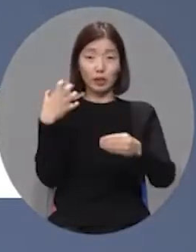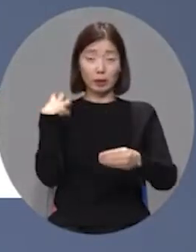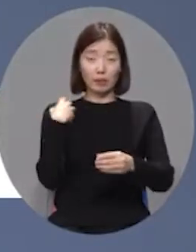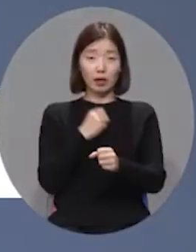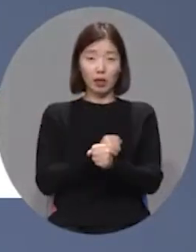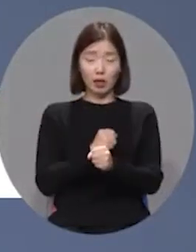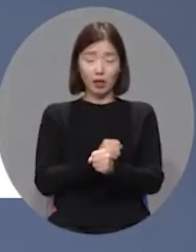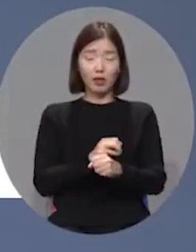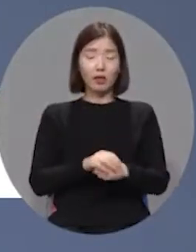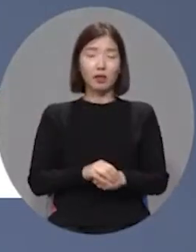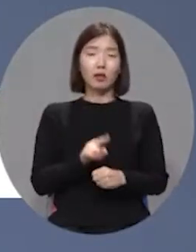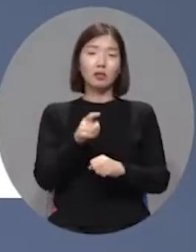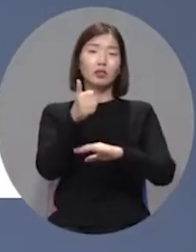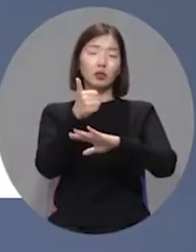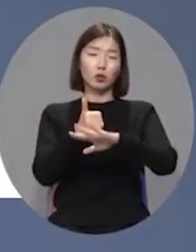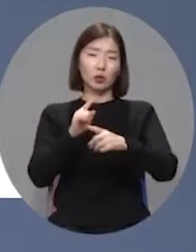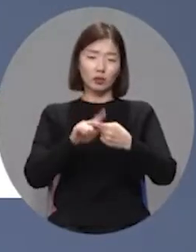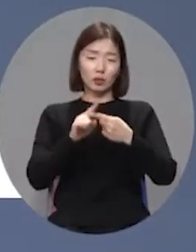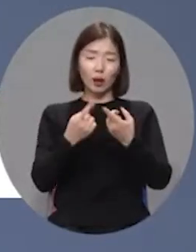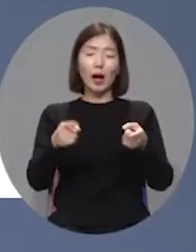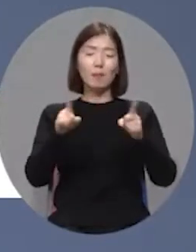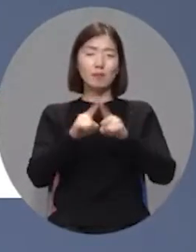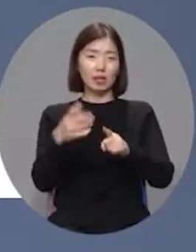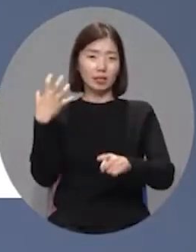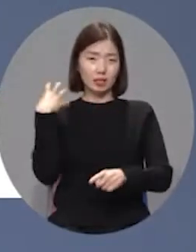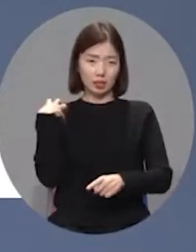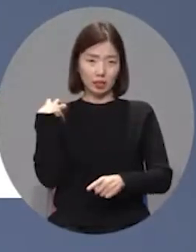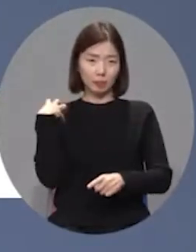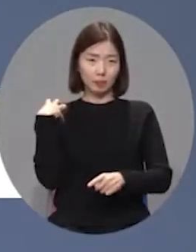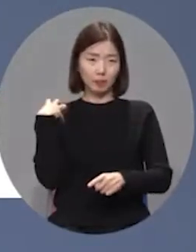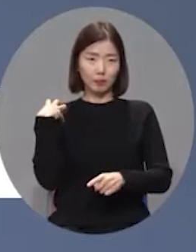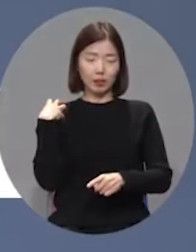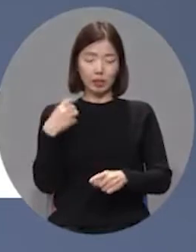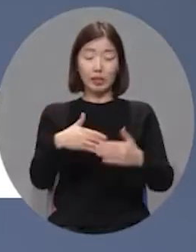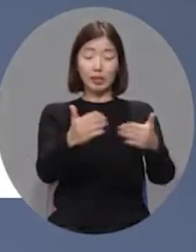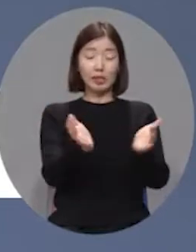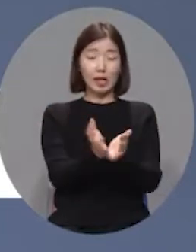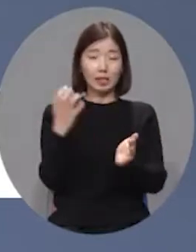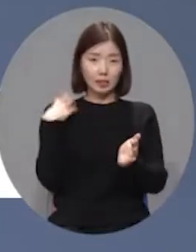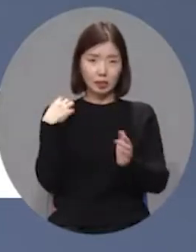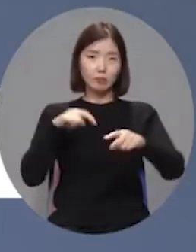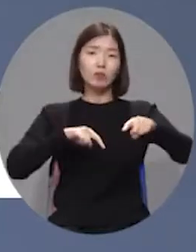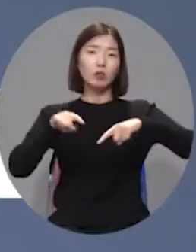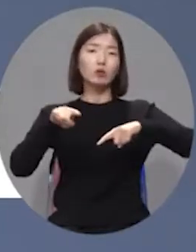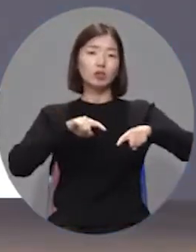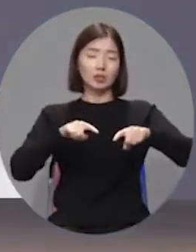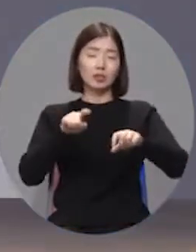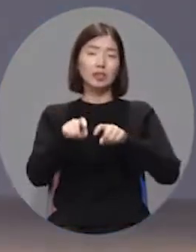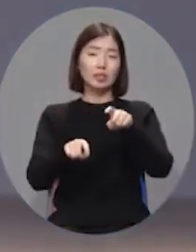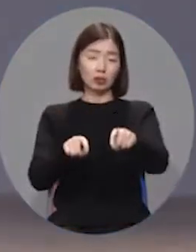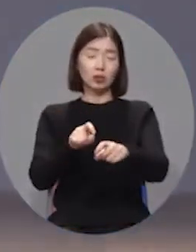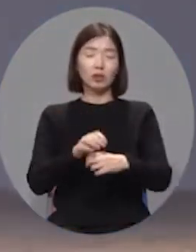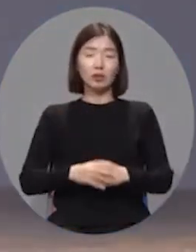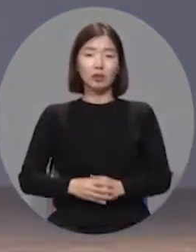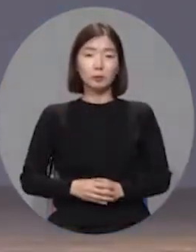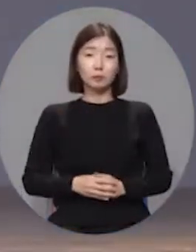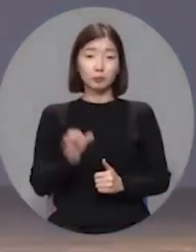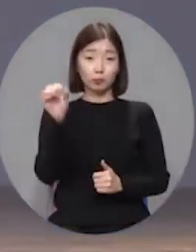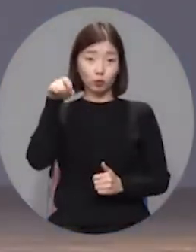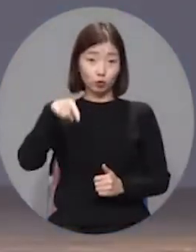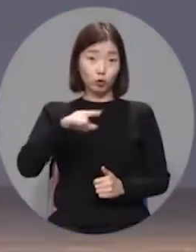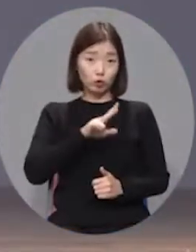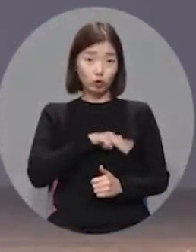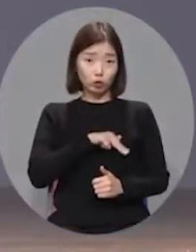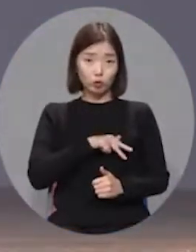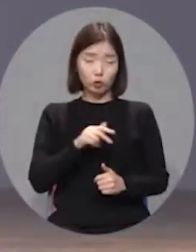감당하고 그 결과를 함께 책임지는 정당 책임 정치를 구현하겠습니다. 우원식